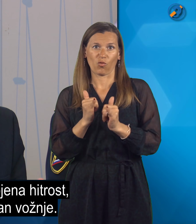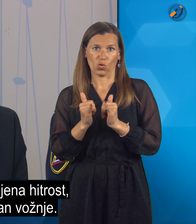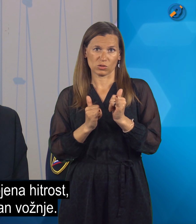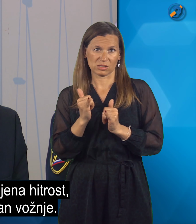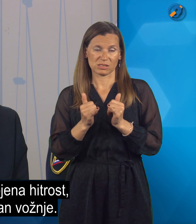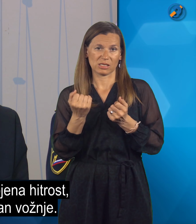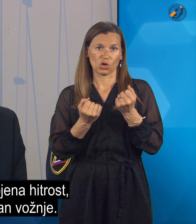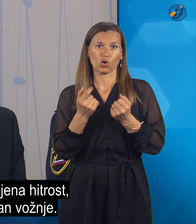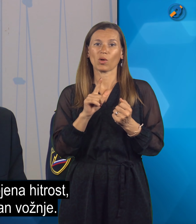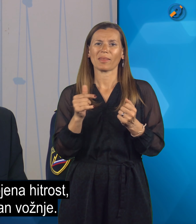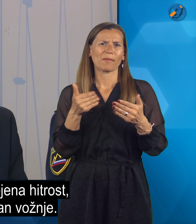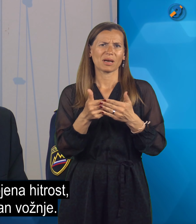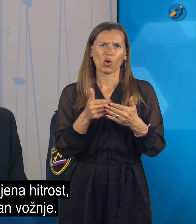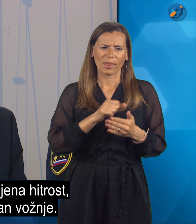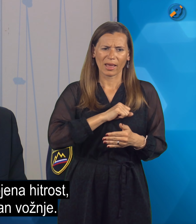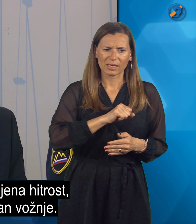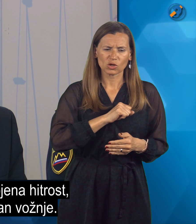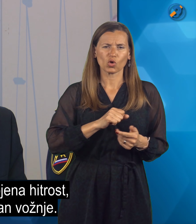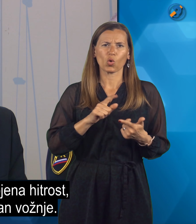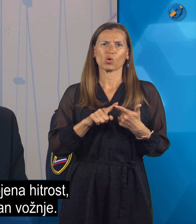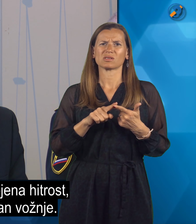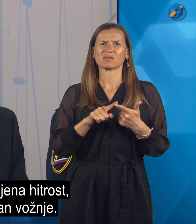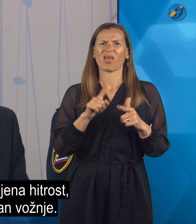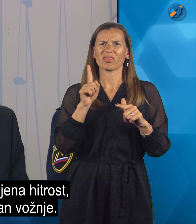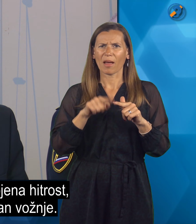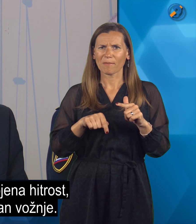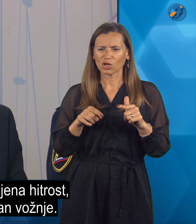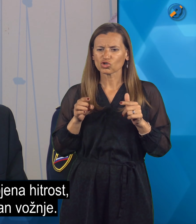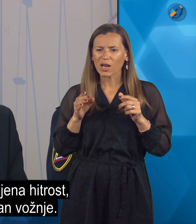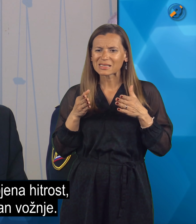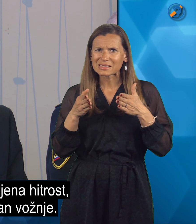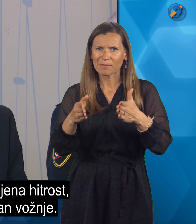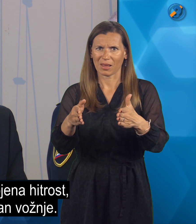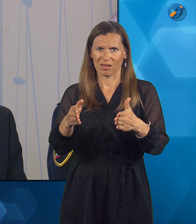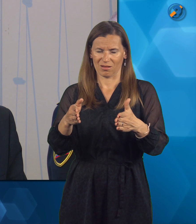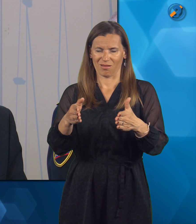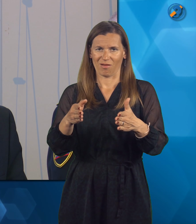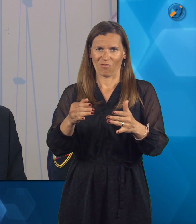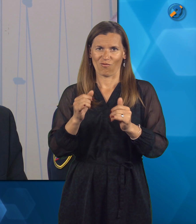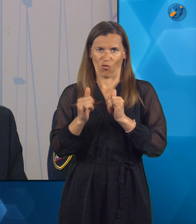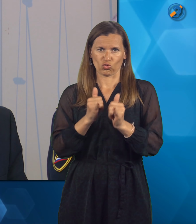je neprilagojena hitrost, nepravilna stran oziroma smer vožnje.